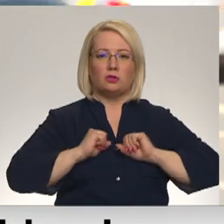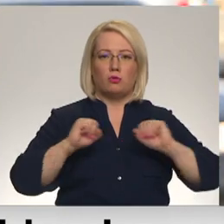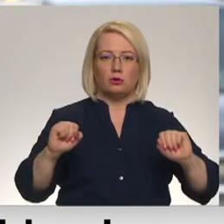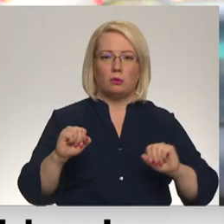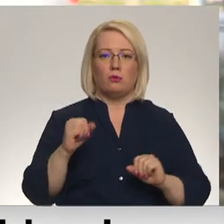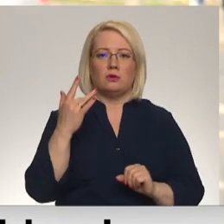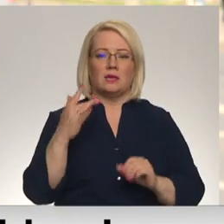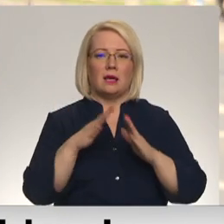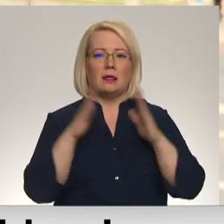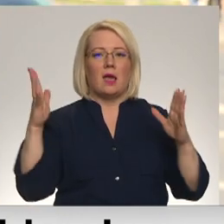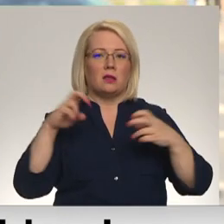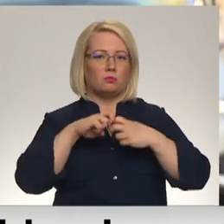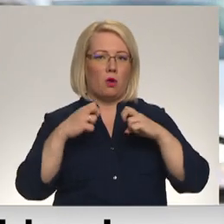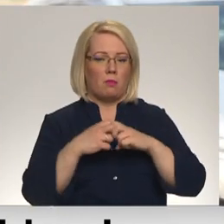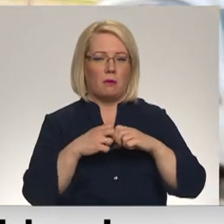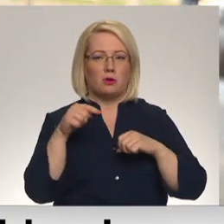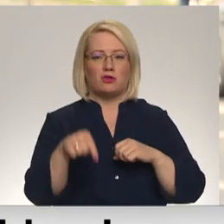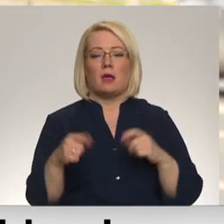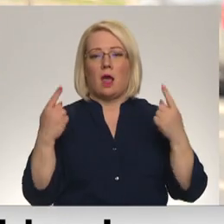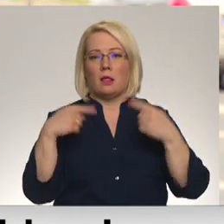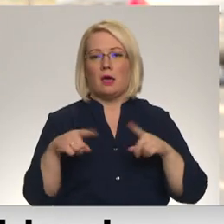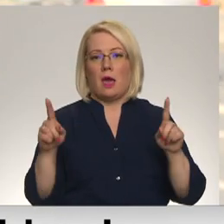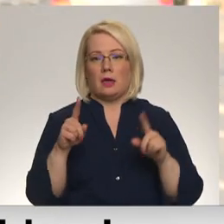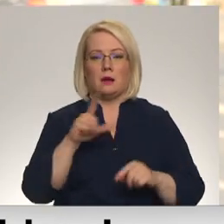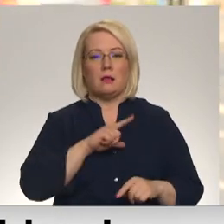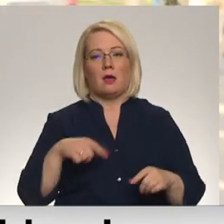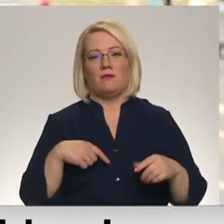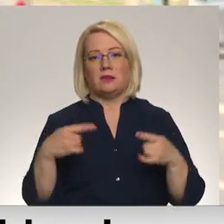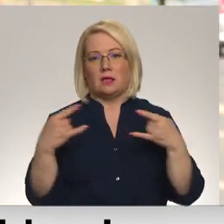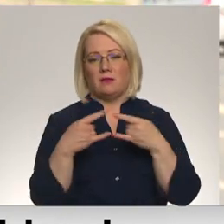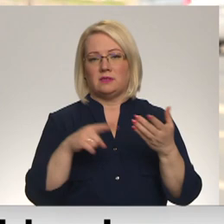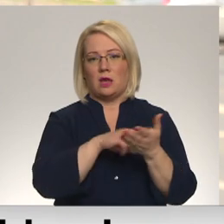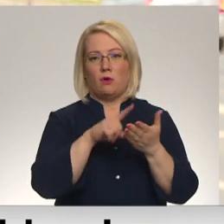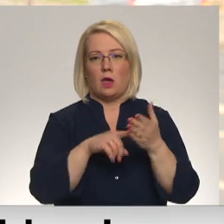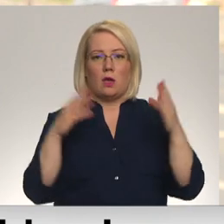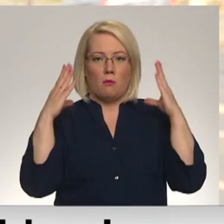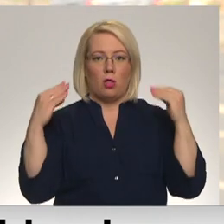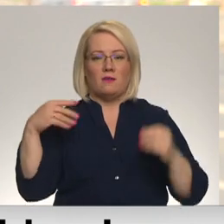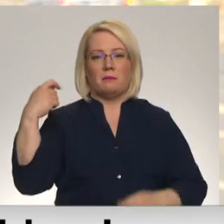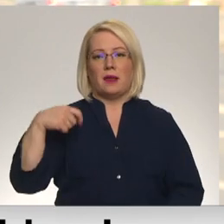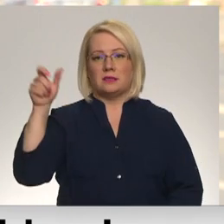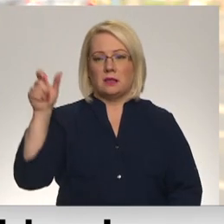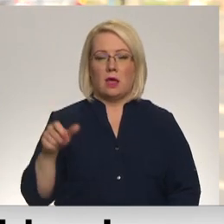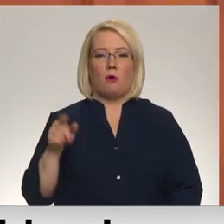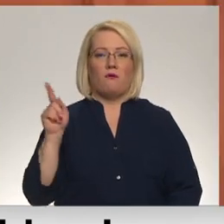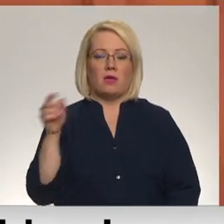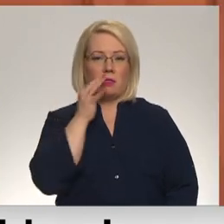cik liels izaicinājums īpaši šajā laikā tas ir, Latvijas televīzija vaicāja Moldovas prezidentei un lūk, ko viņa